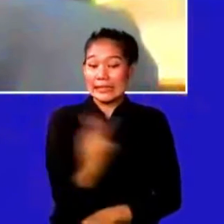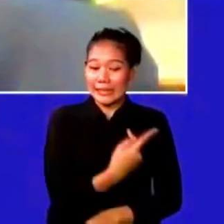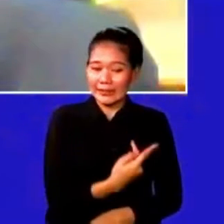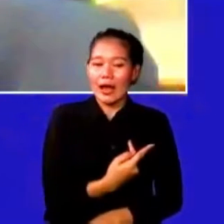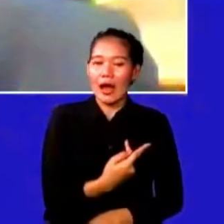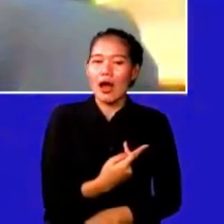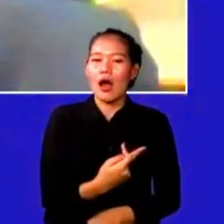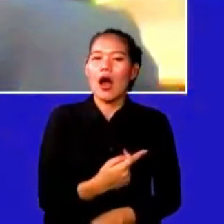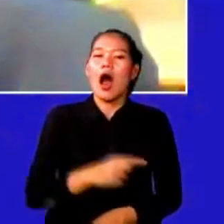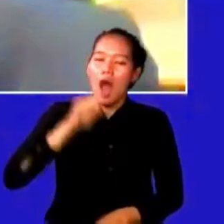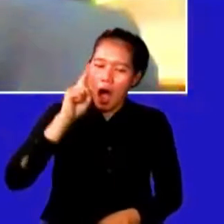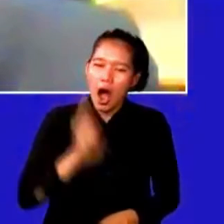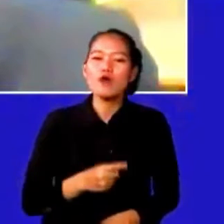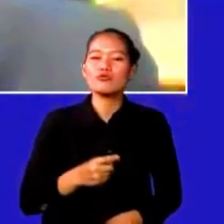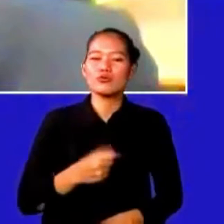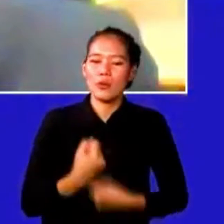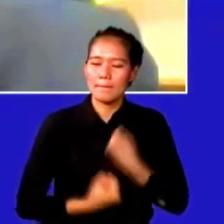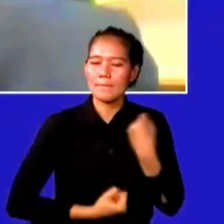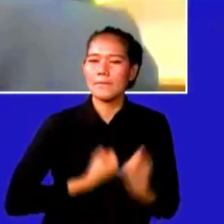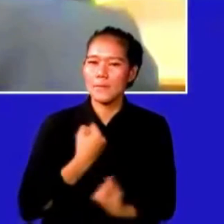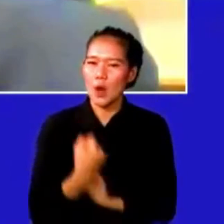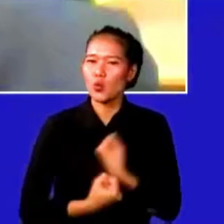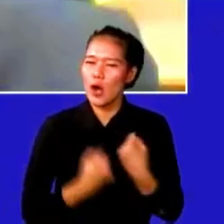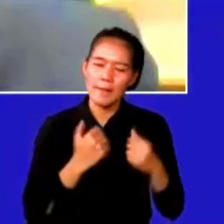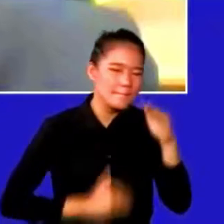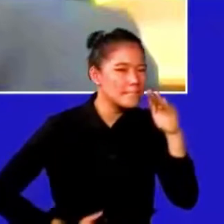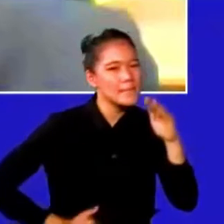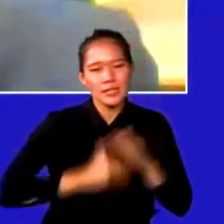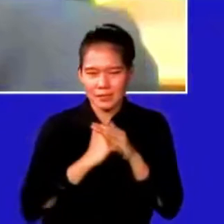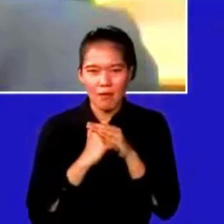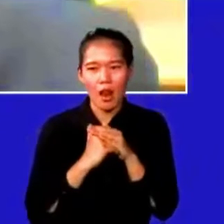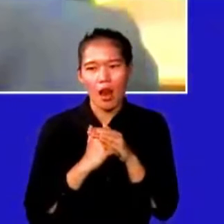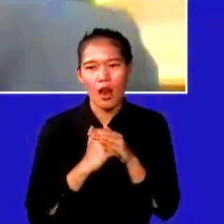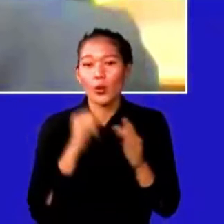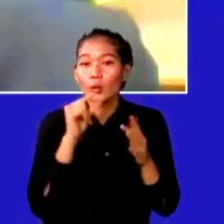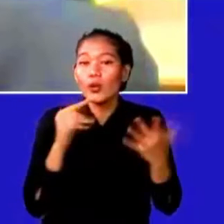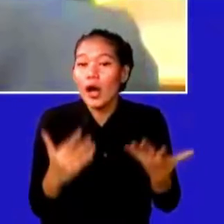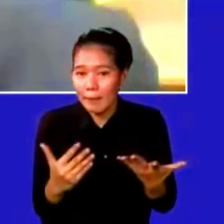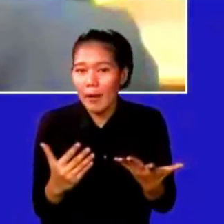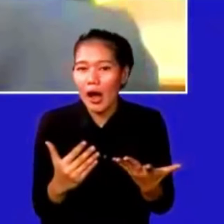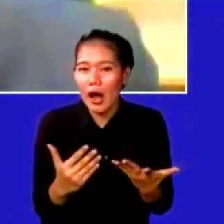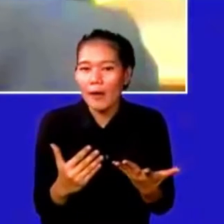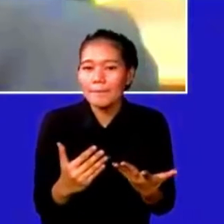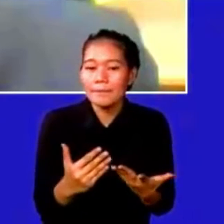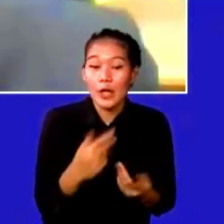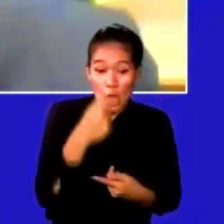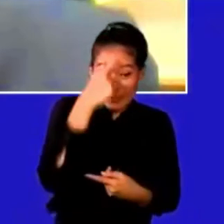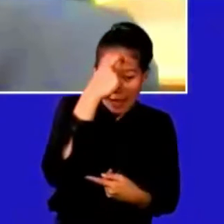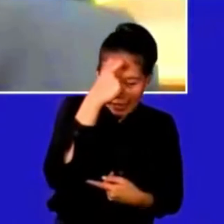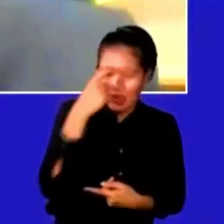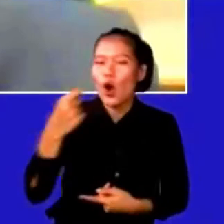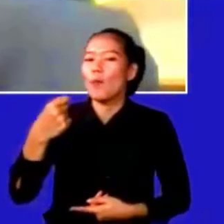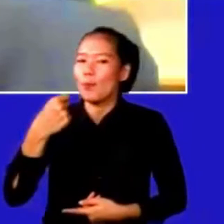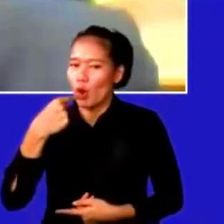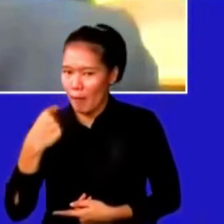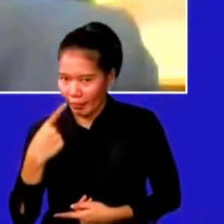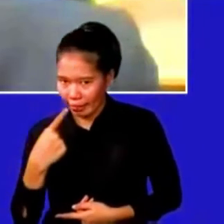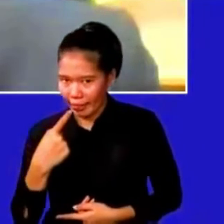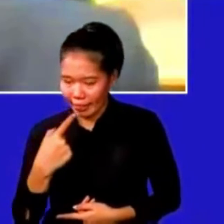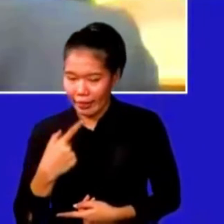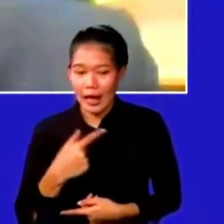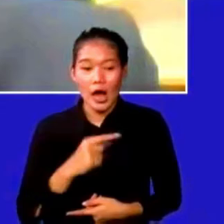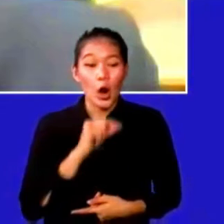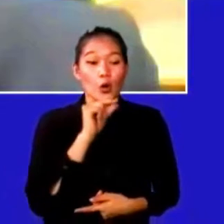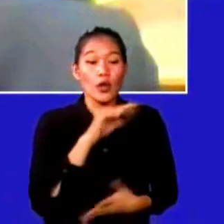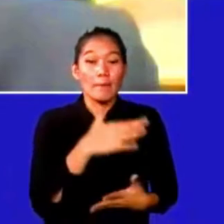berikhtiar melakukan upaya semaksimal mungkin untuk berobat Jika sakit dan juga untuk mencegah